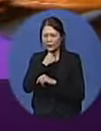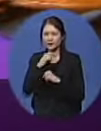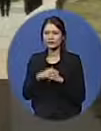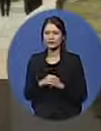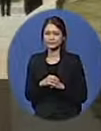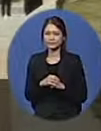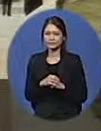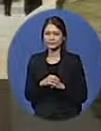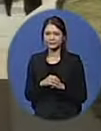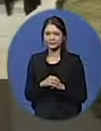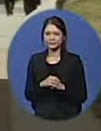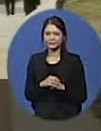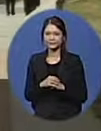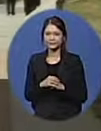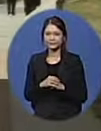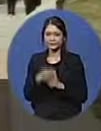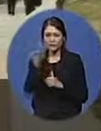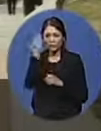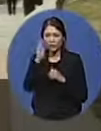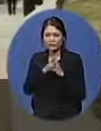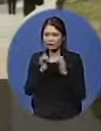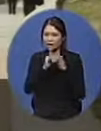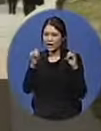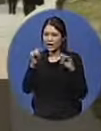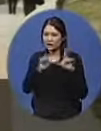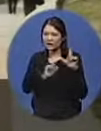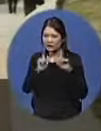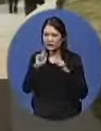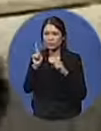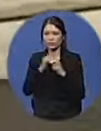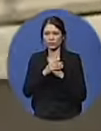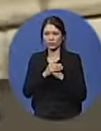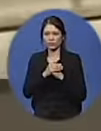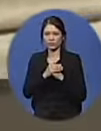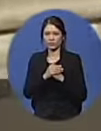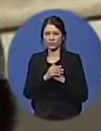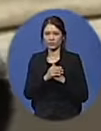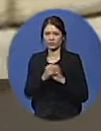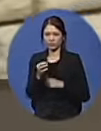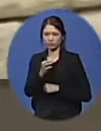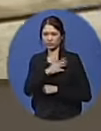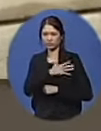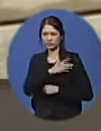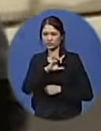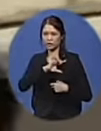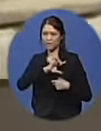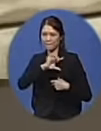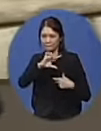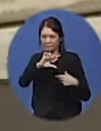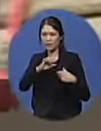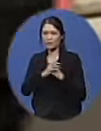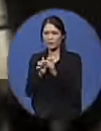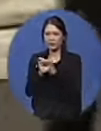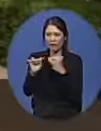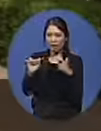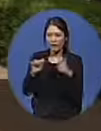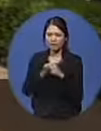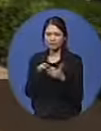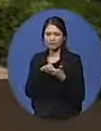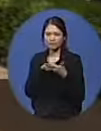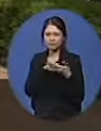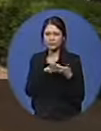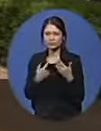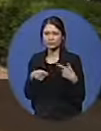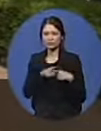간절합니다. 요즘 시대 사람들이 너나 할 것 없이 부와 명예, 출세를 위해 고군분투하지만